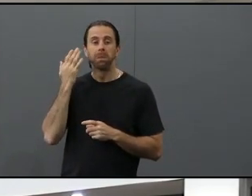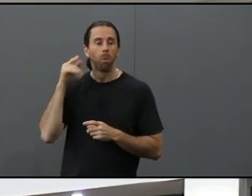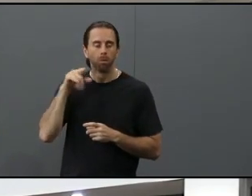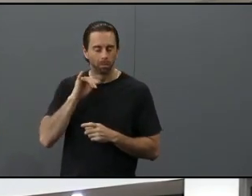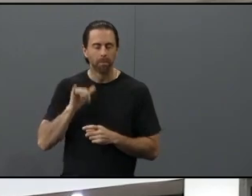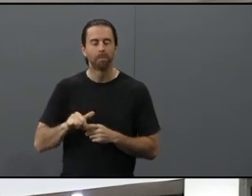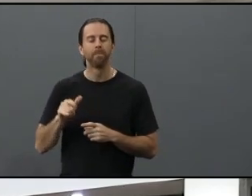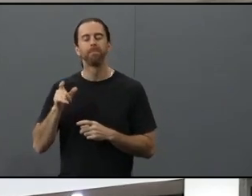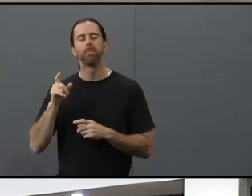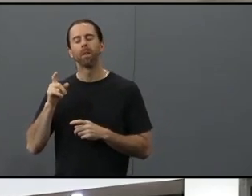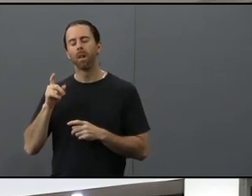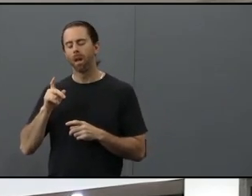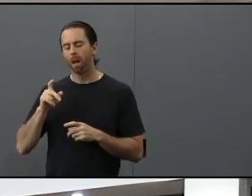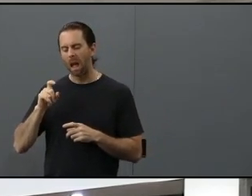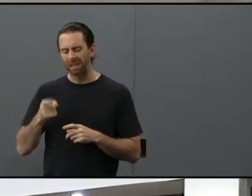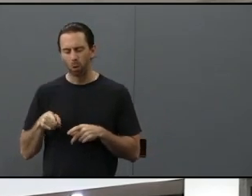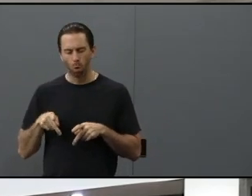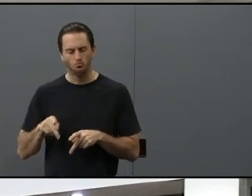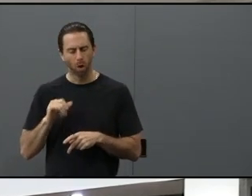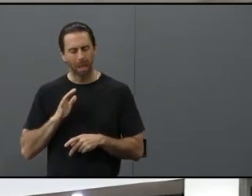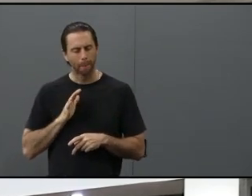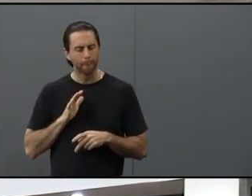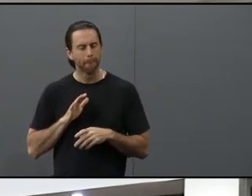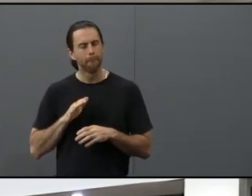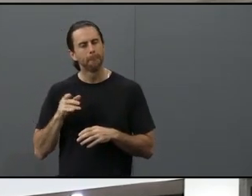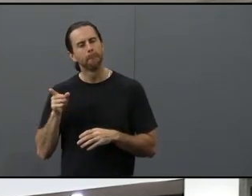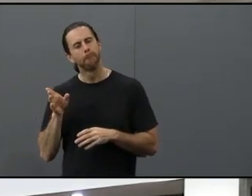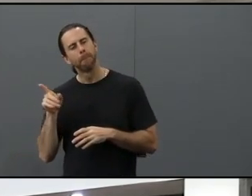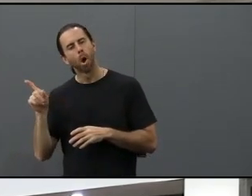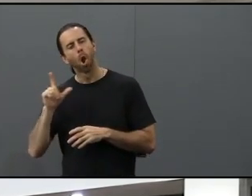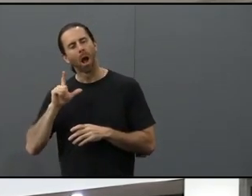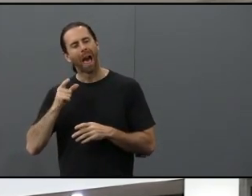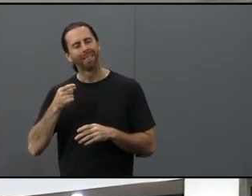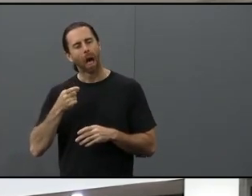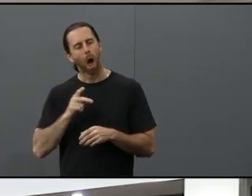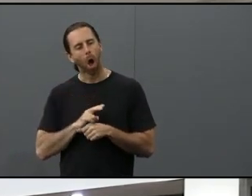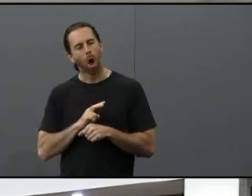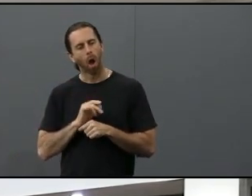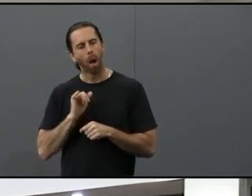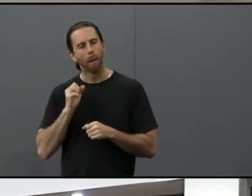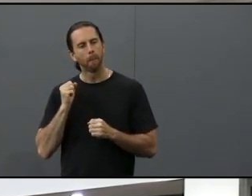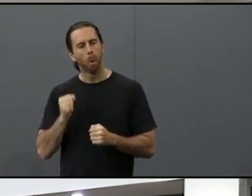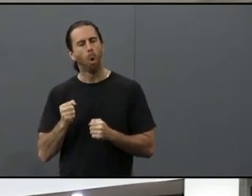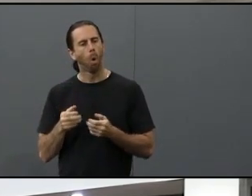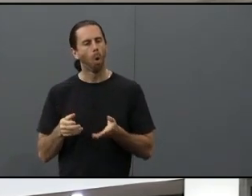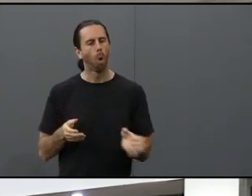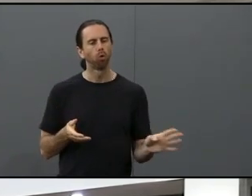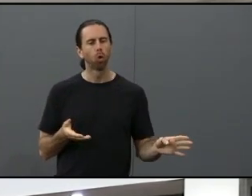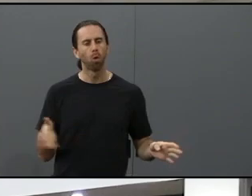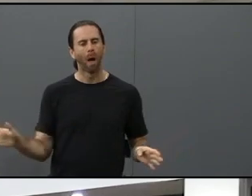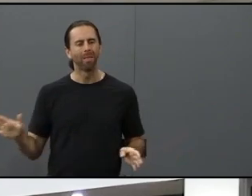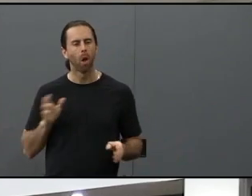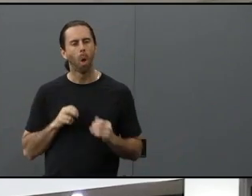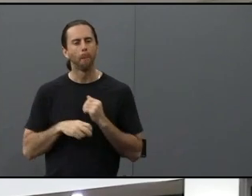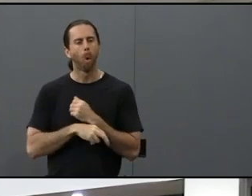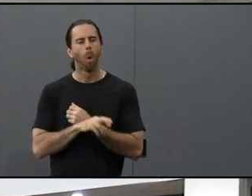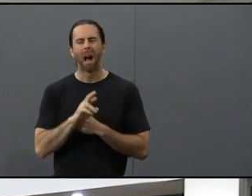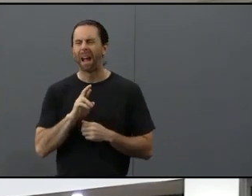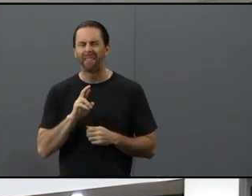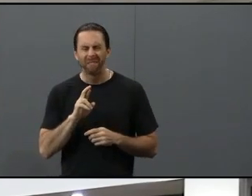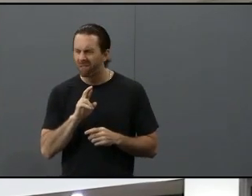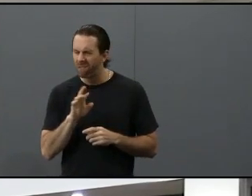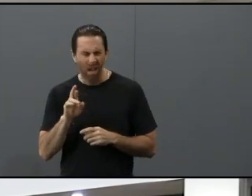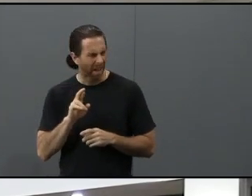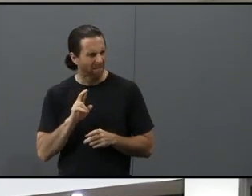l'ancienne rue notreddame sur le côté de la gardur puis on peit passer de gauche à droite il y a le pont rivet qui est beaucoup plus